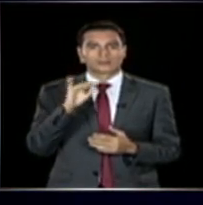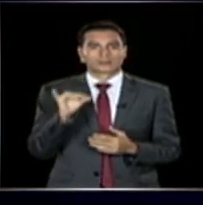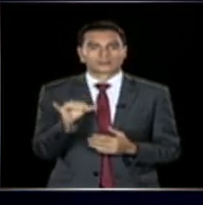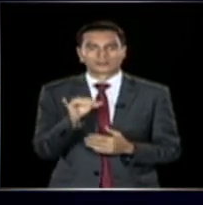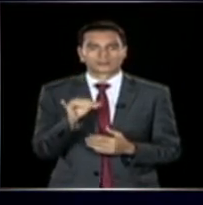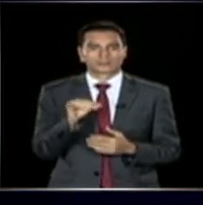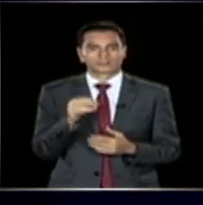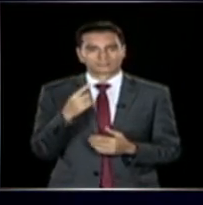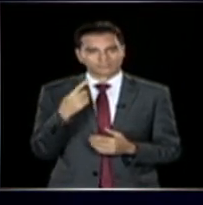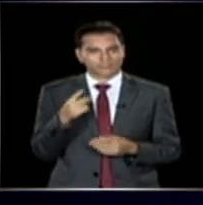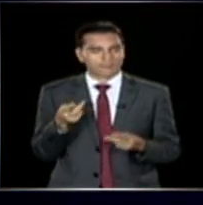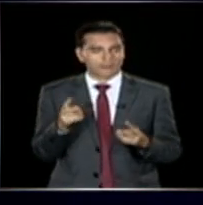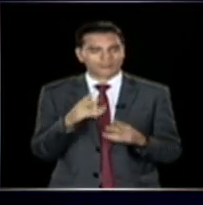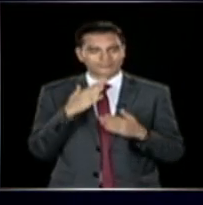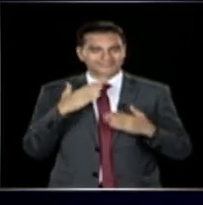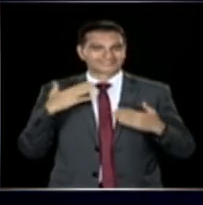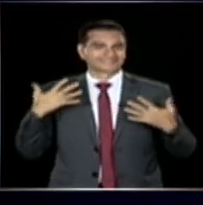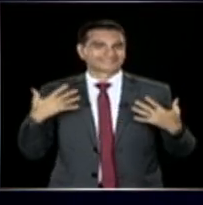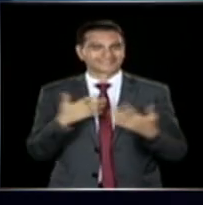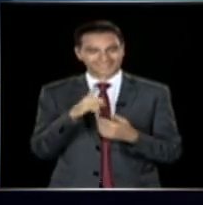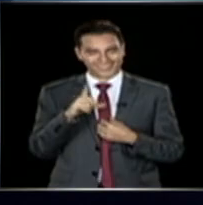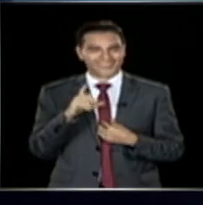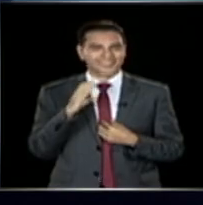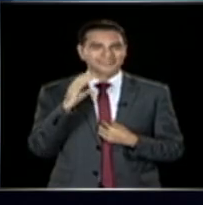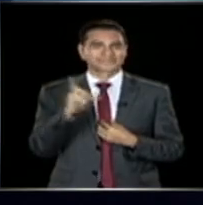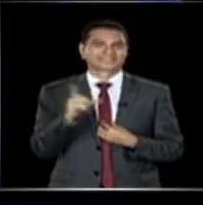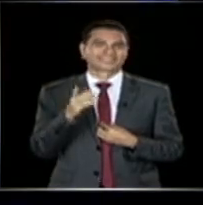أحمد مكي. طبعا بسعادة إجابة صحيحة.